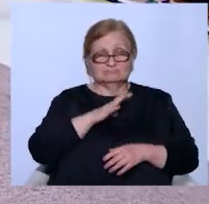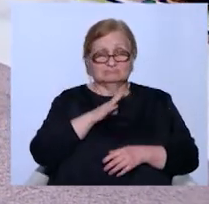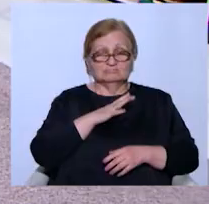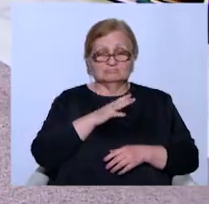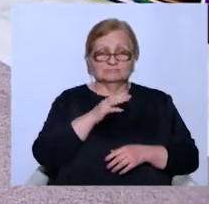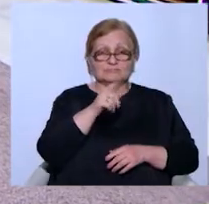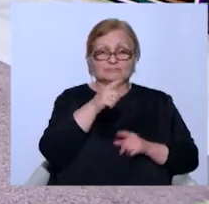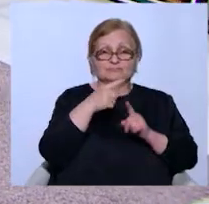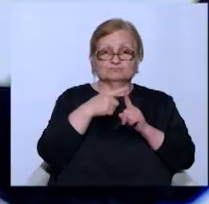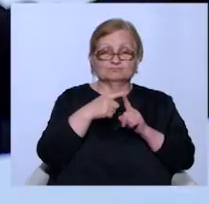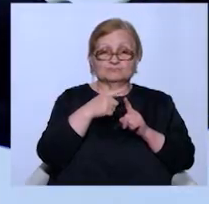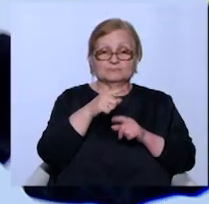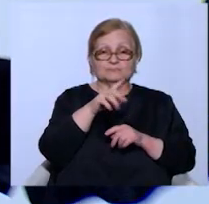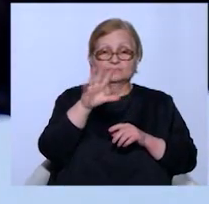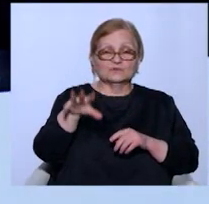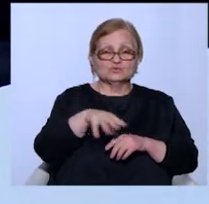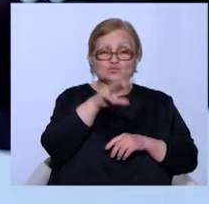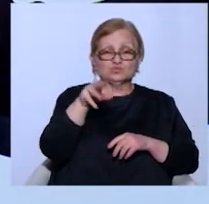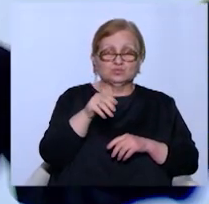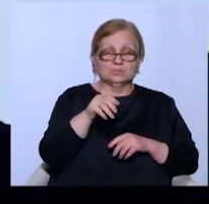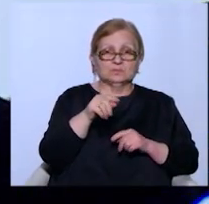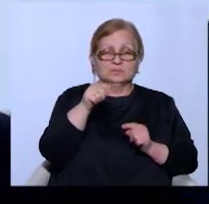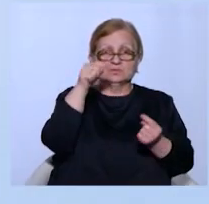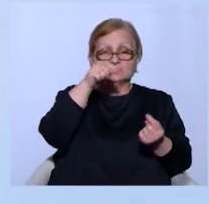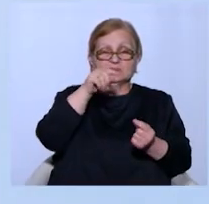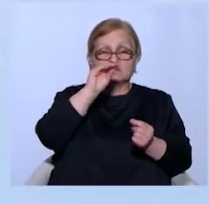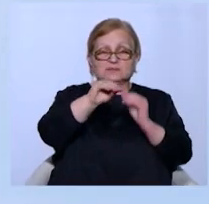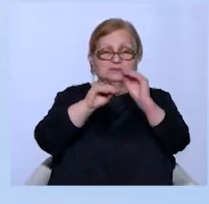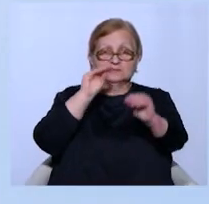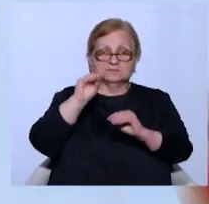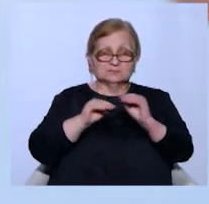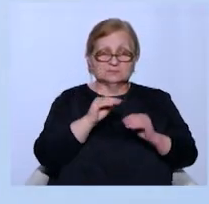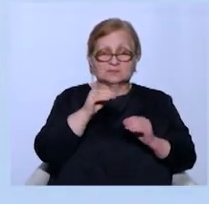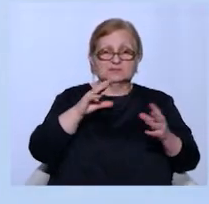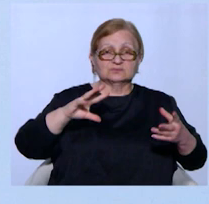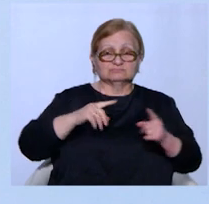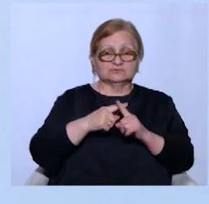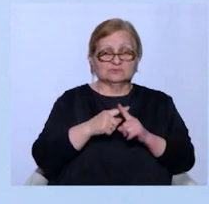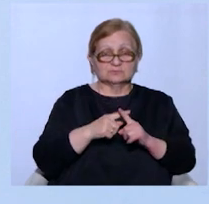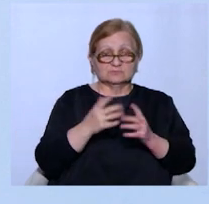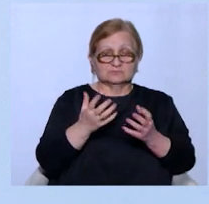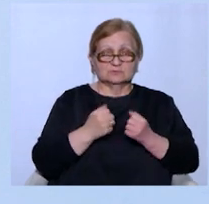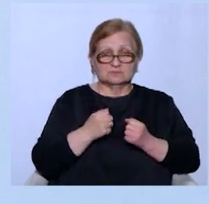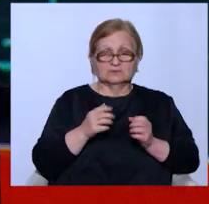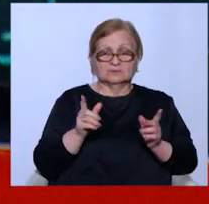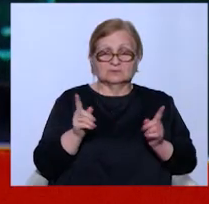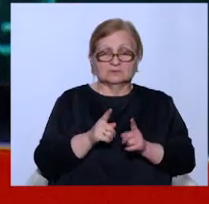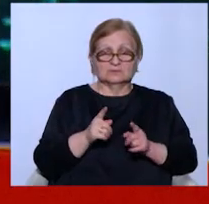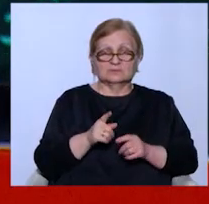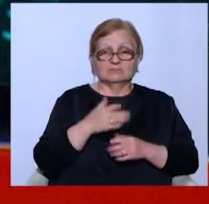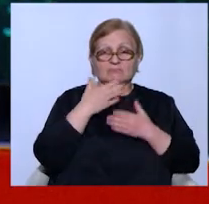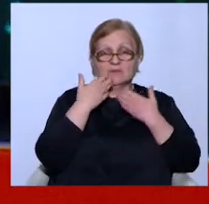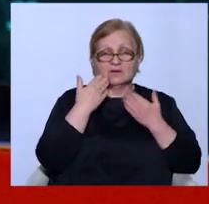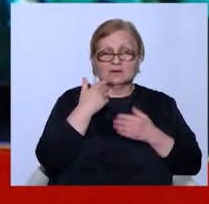a + b-ზე არის დიდი მართკუთხედის ფართობი, მისი შემადგენელი მართკუთხედების ფართობის ჯამის ტოლია და მივიღეთ შემოკლებული განმავლობის ფორმულა